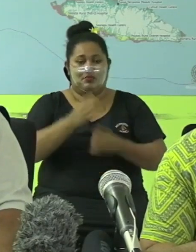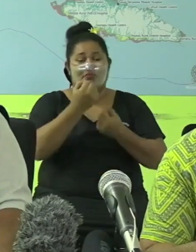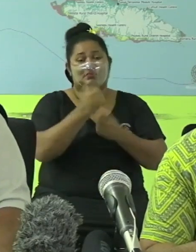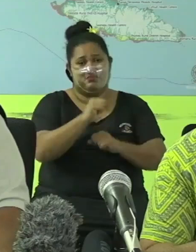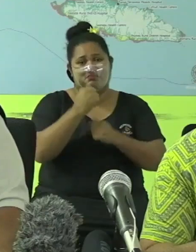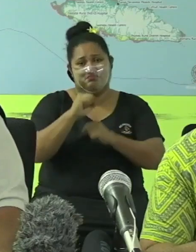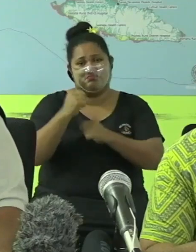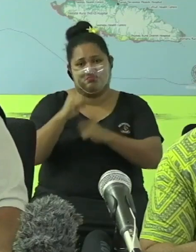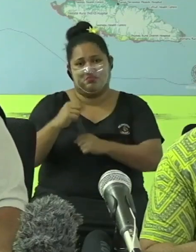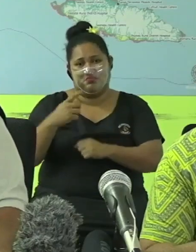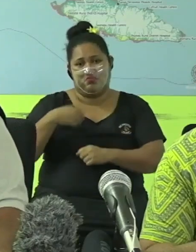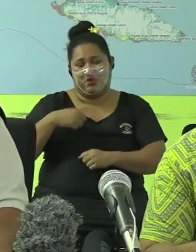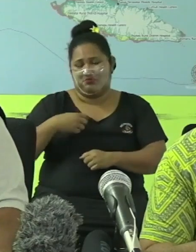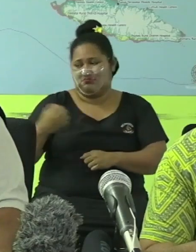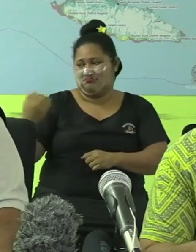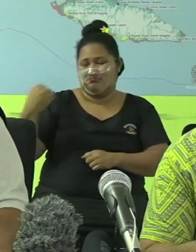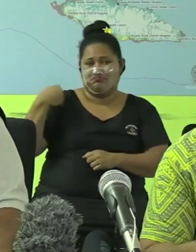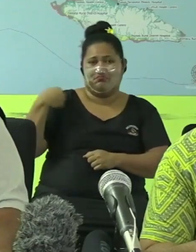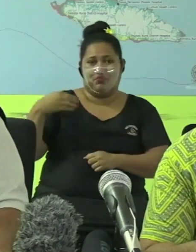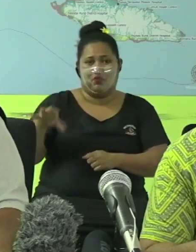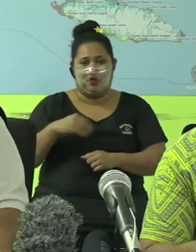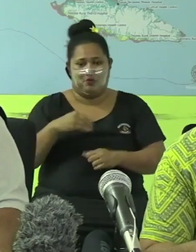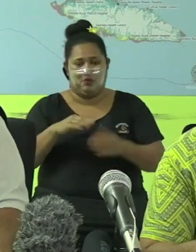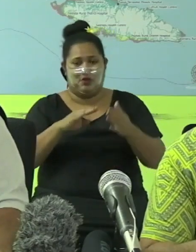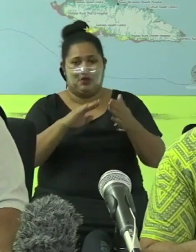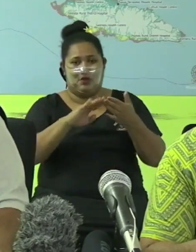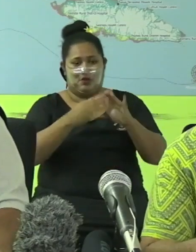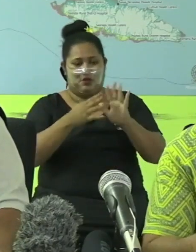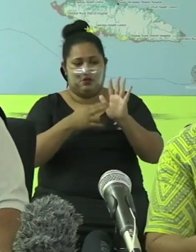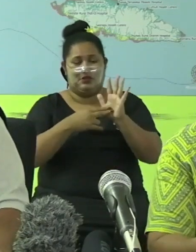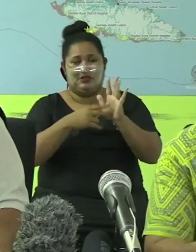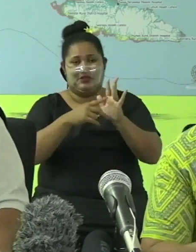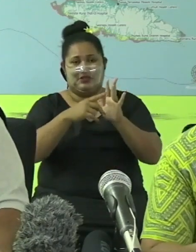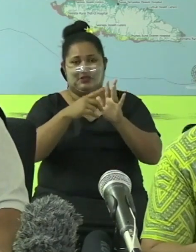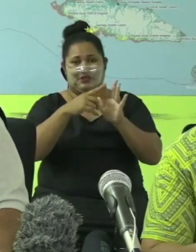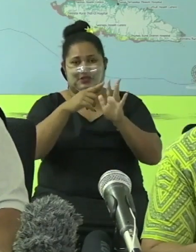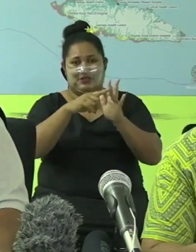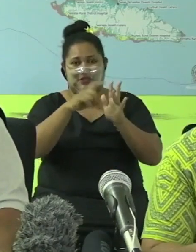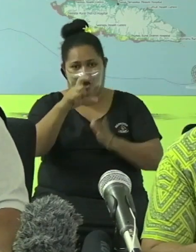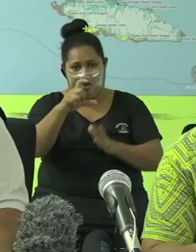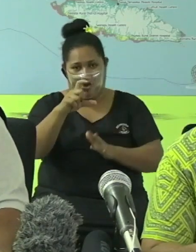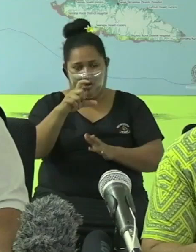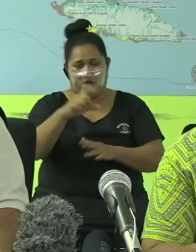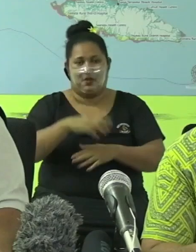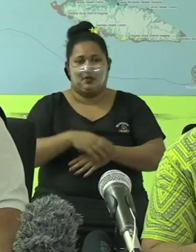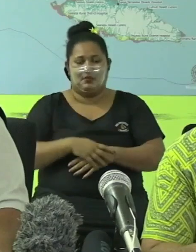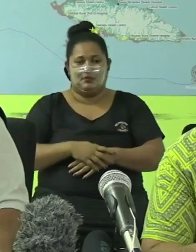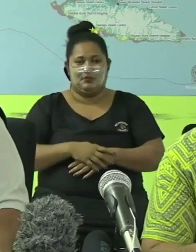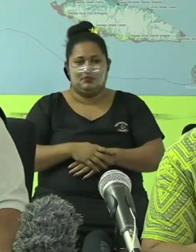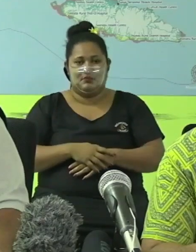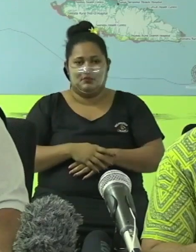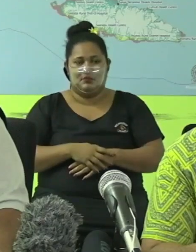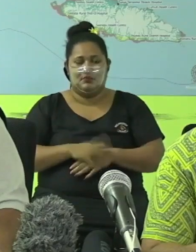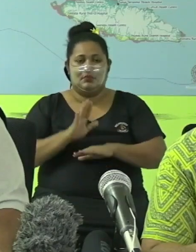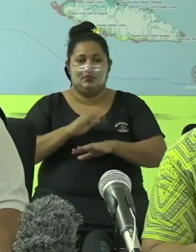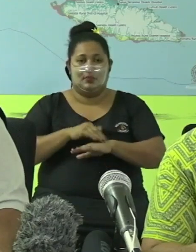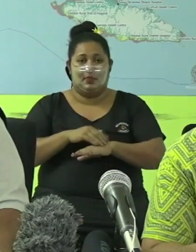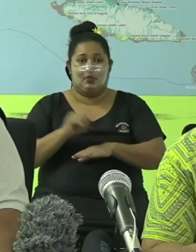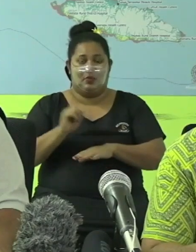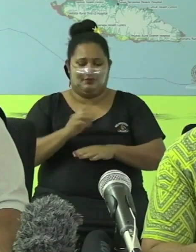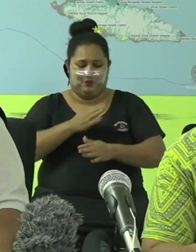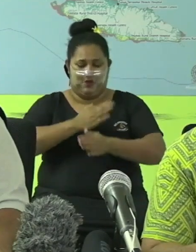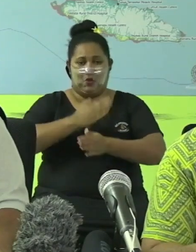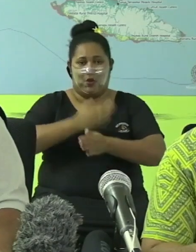toa lalo voi le tātou komiti ia I tūlanga uma ua taotoai ia le